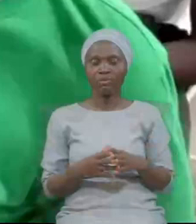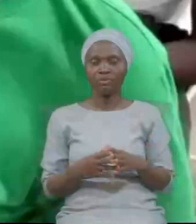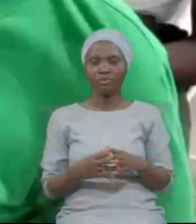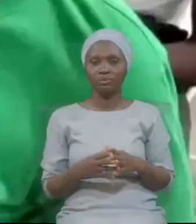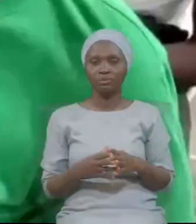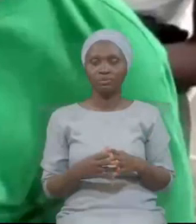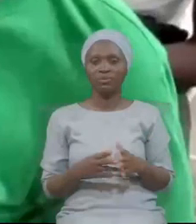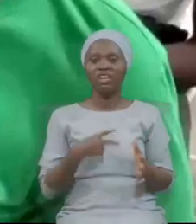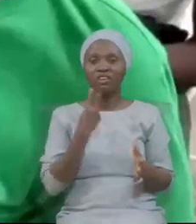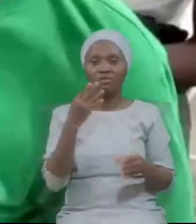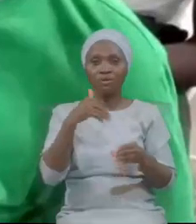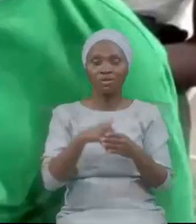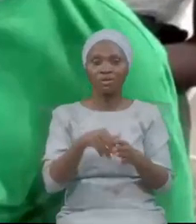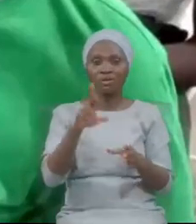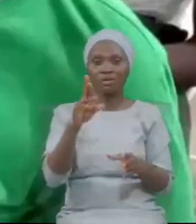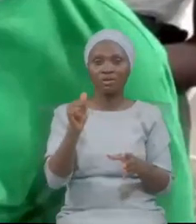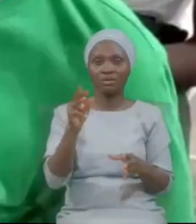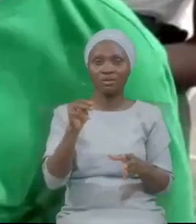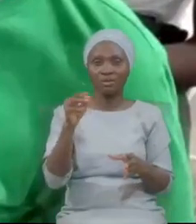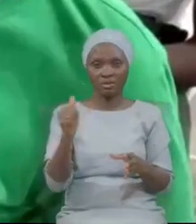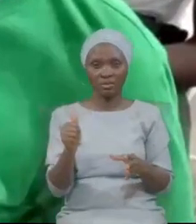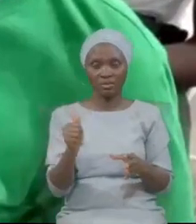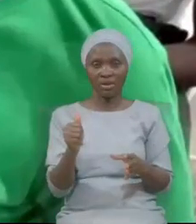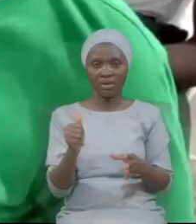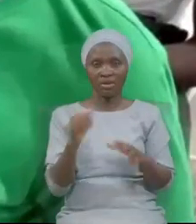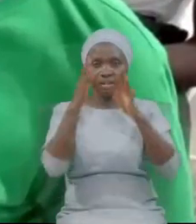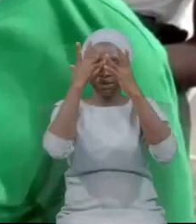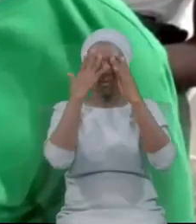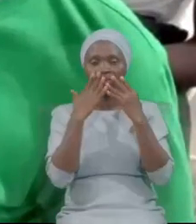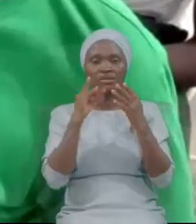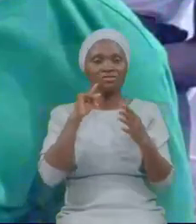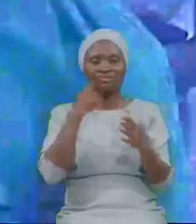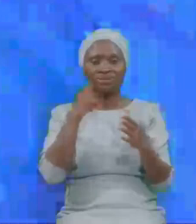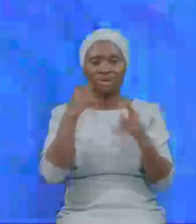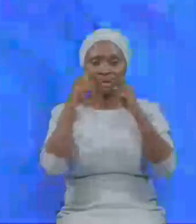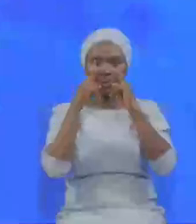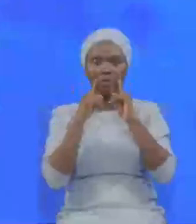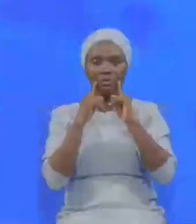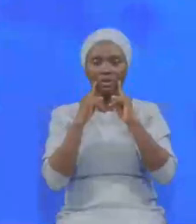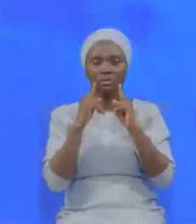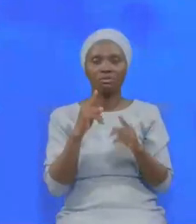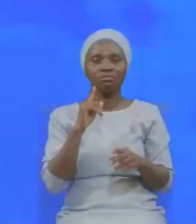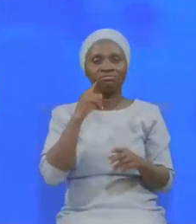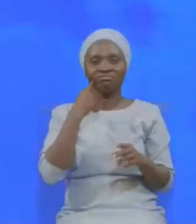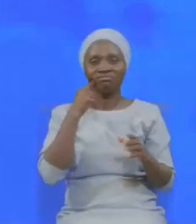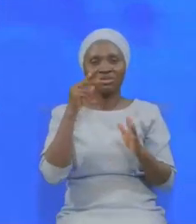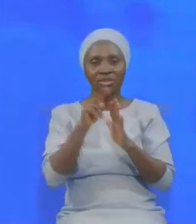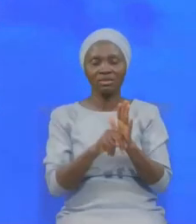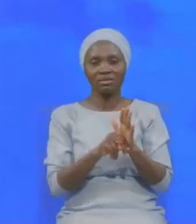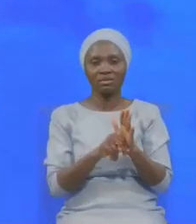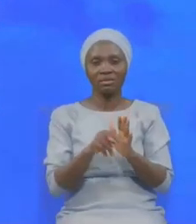cris à Rama, des lamentations, des larmes amères. L'amertume.